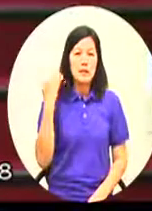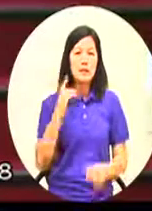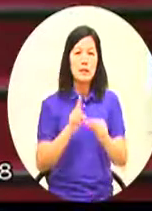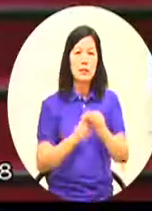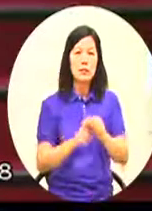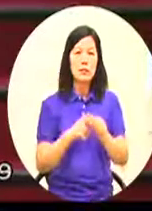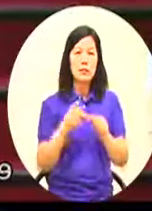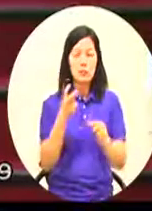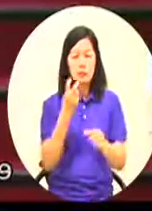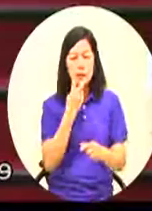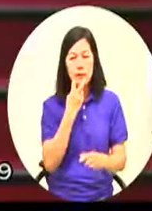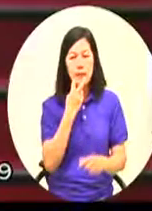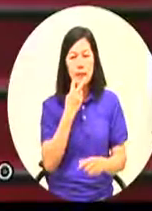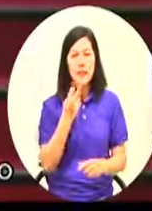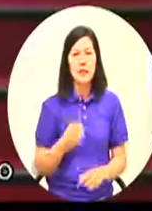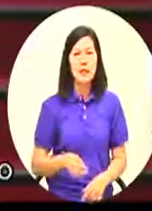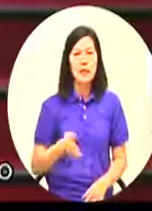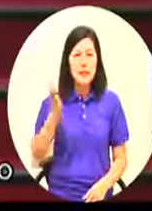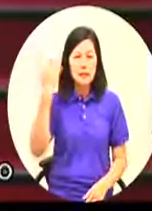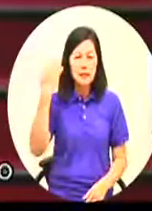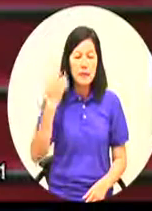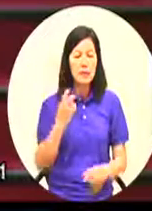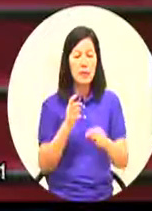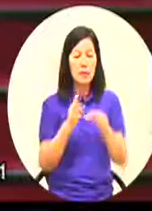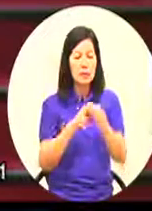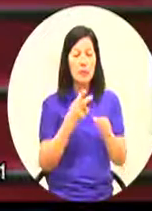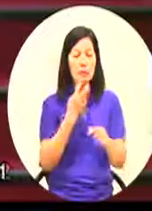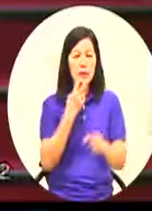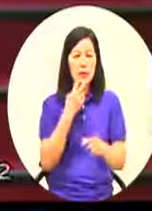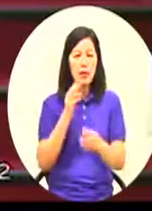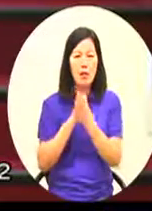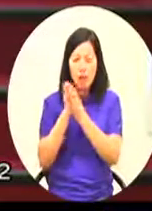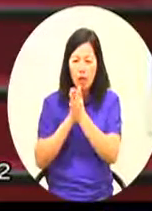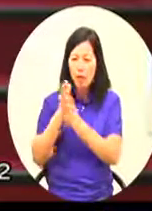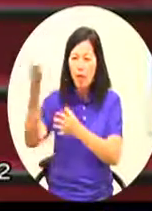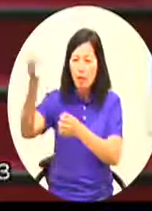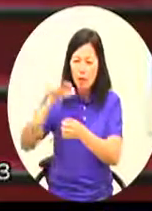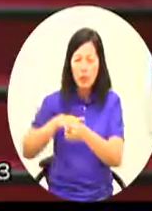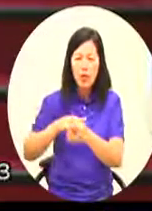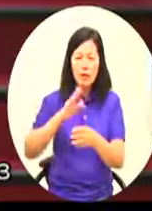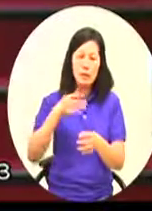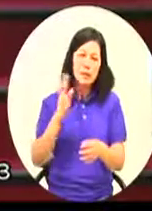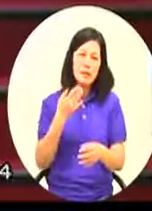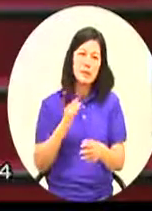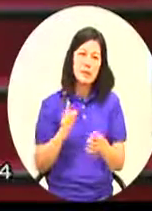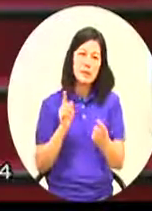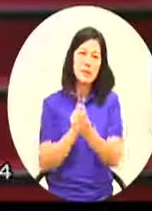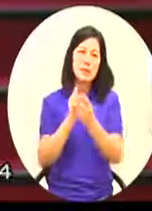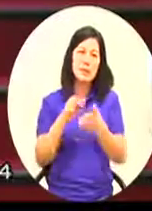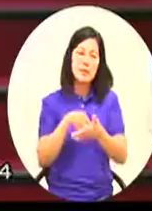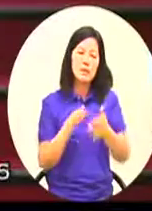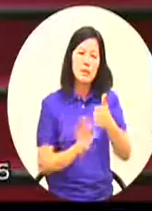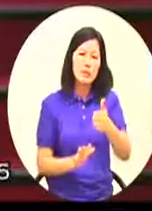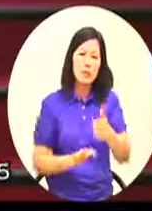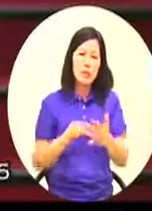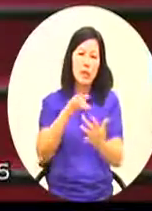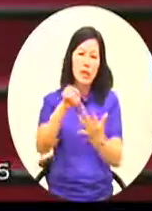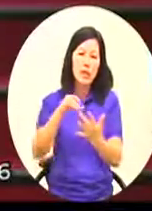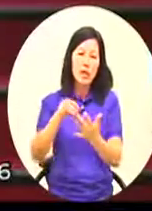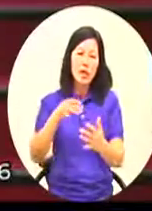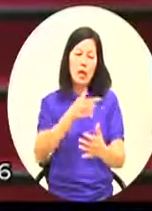了，就前朝的中央要过，也答应过，但是因为碰到立委嫌疾，后来预算散